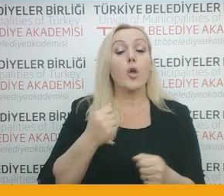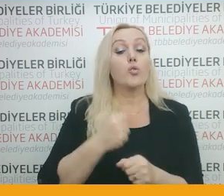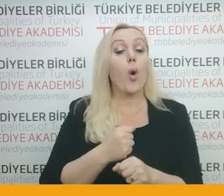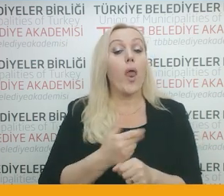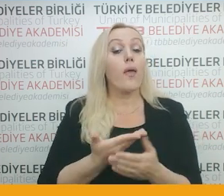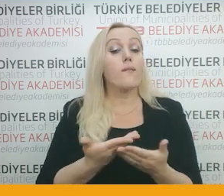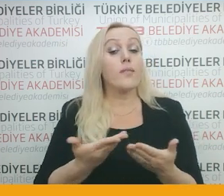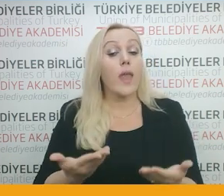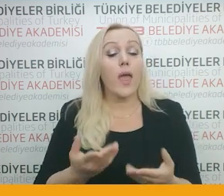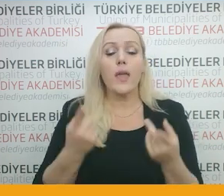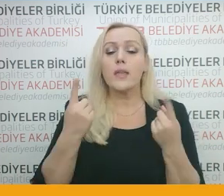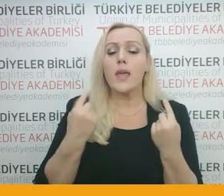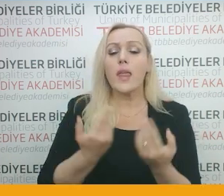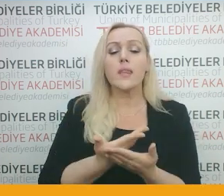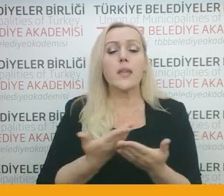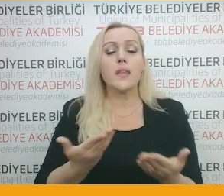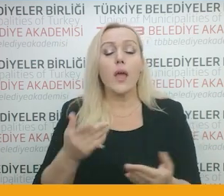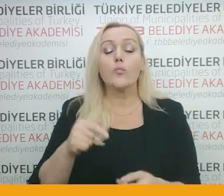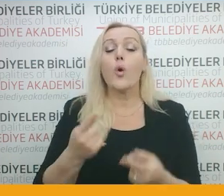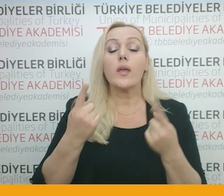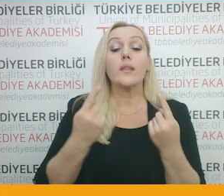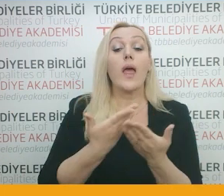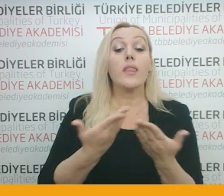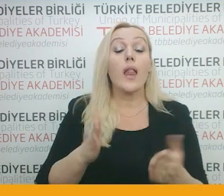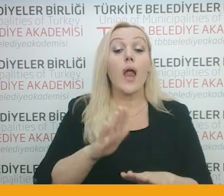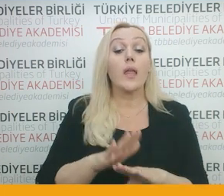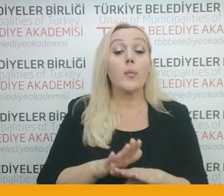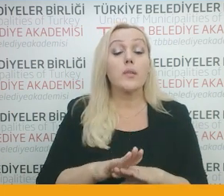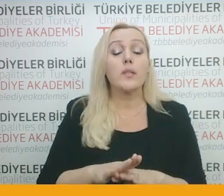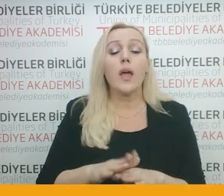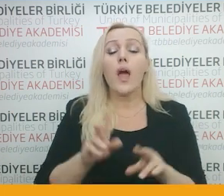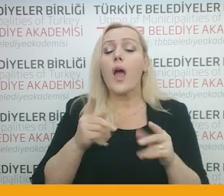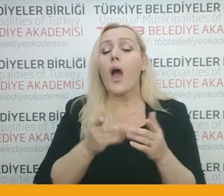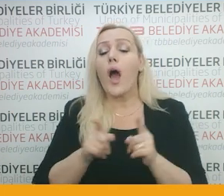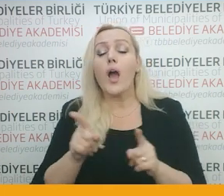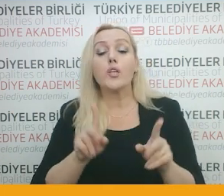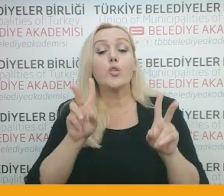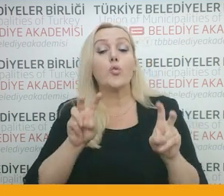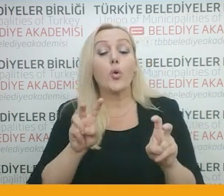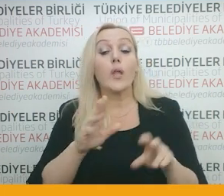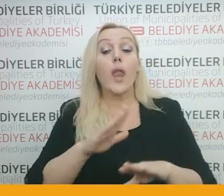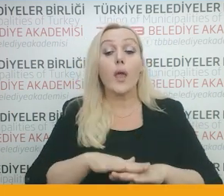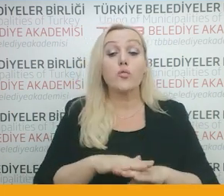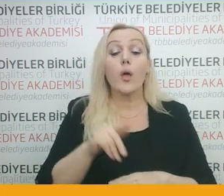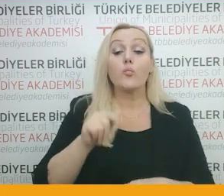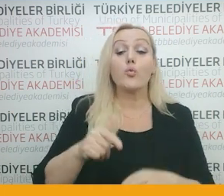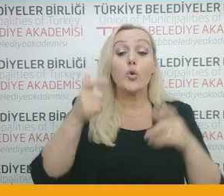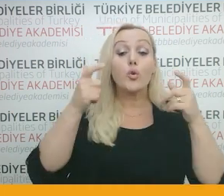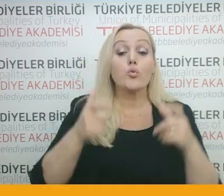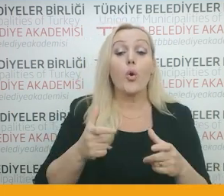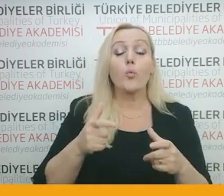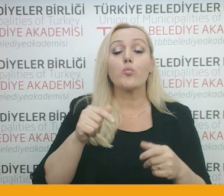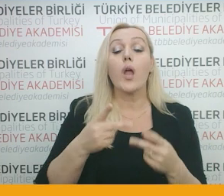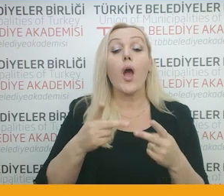görevimiz nedir, yetkimiz nedir, bu yetkimizin sınırları nelerdir, hangi konulardan, hangi işlemlerden sorumluyuz, bunların açık ve net